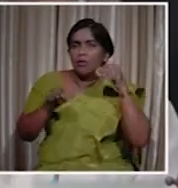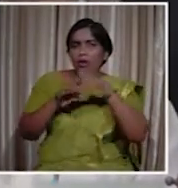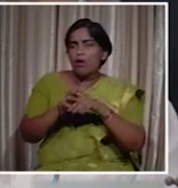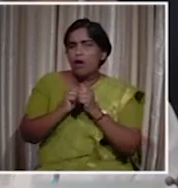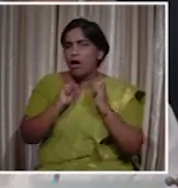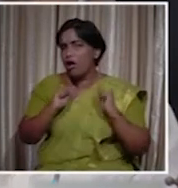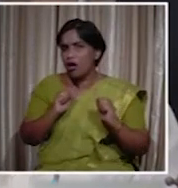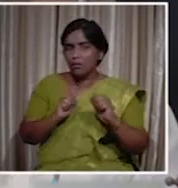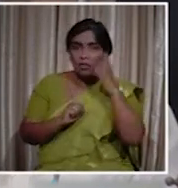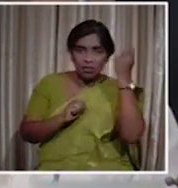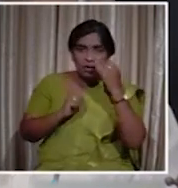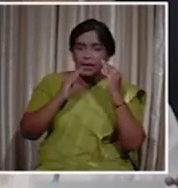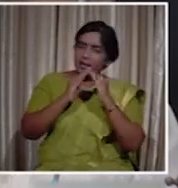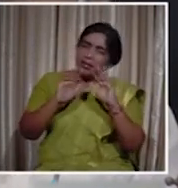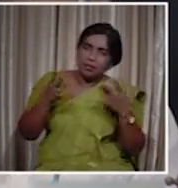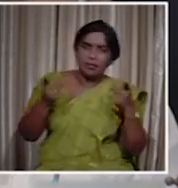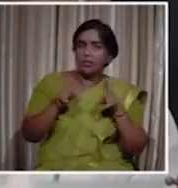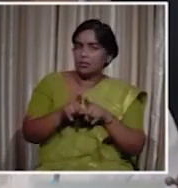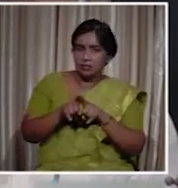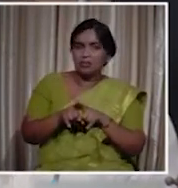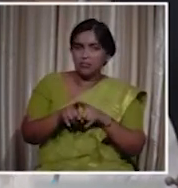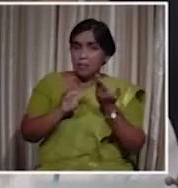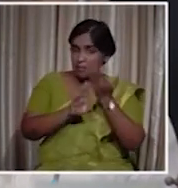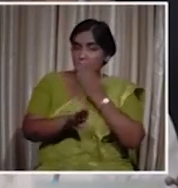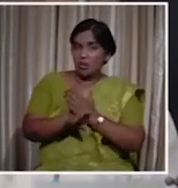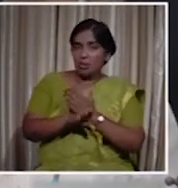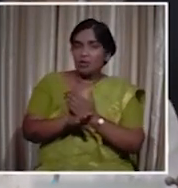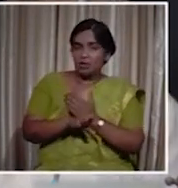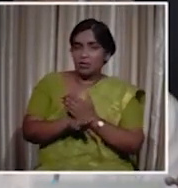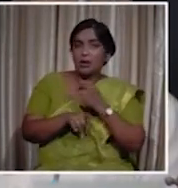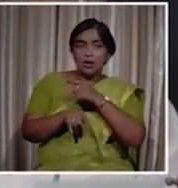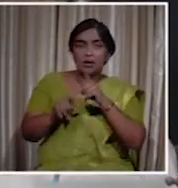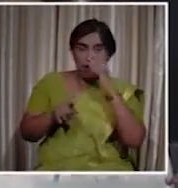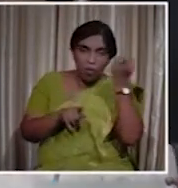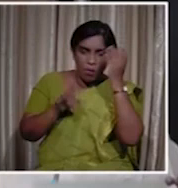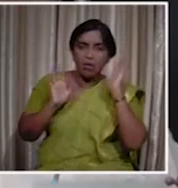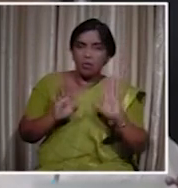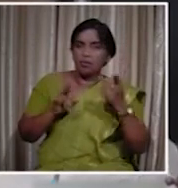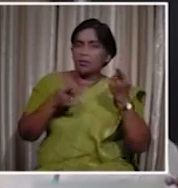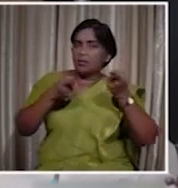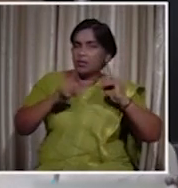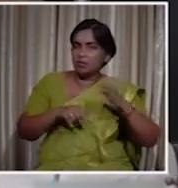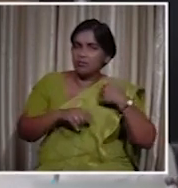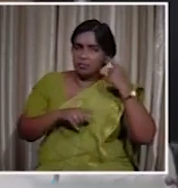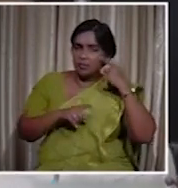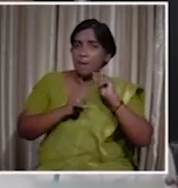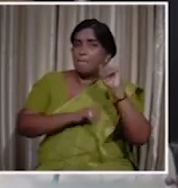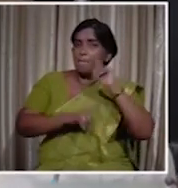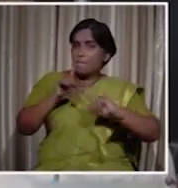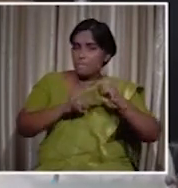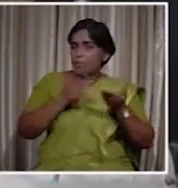උනේ කියලා හොයන කාගේ හරි ගෙයක් කමන්නේ. අපි මීට ඉස්සෙල්ලත් ගෙවල් මෙවලද ඒක හොයන්න ඕනේ. අනික මං හිතන්නේ මුළු